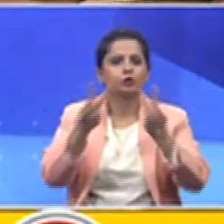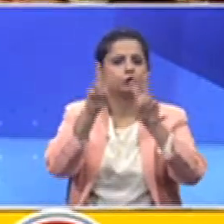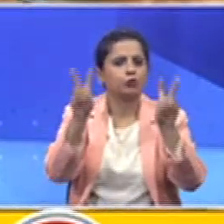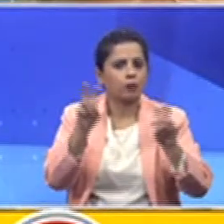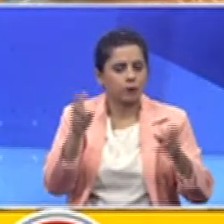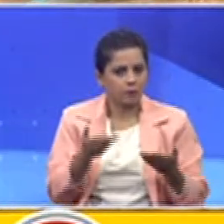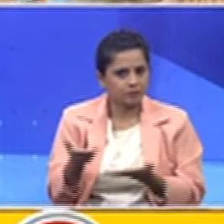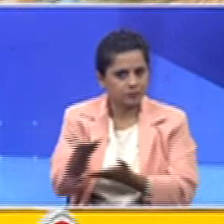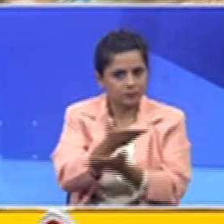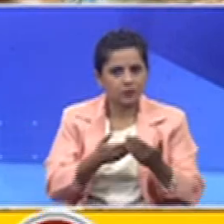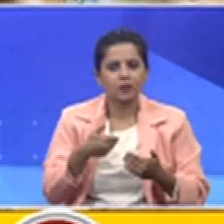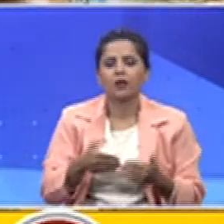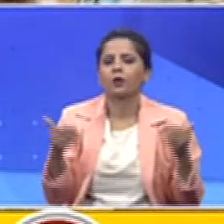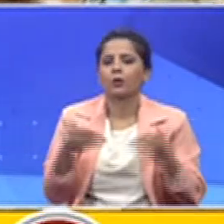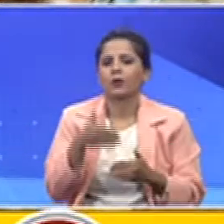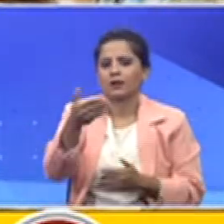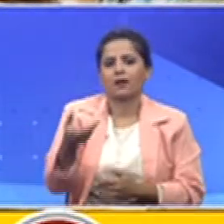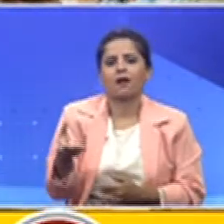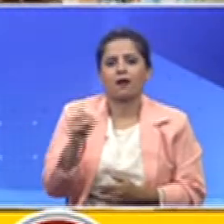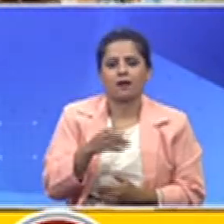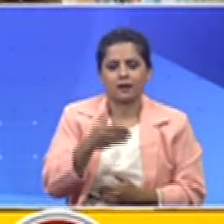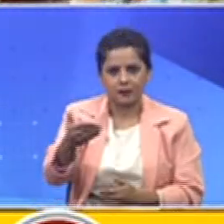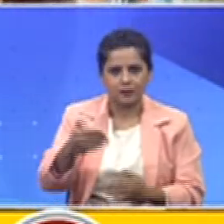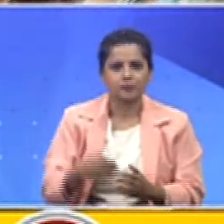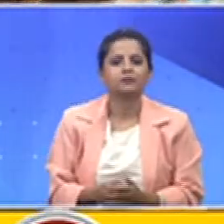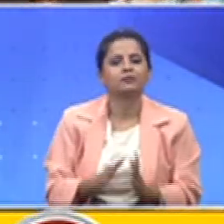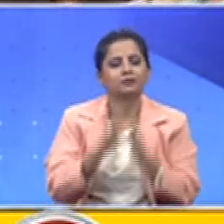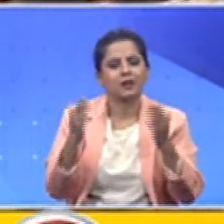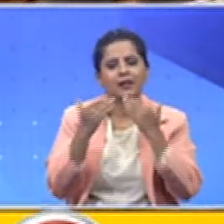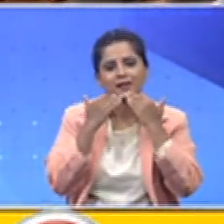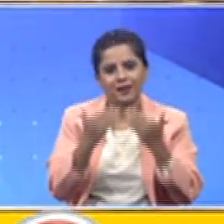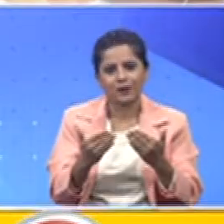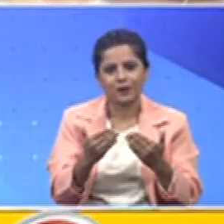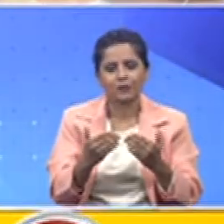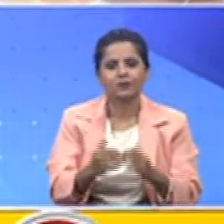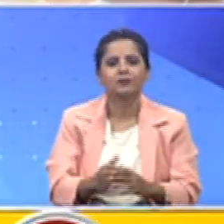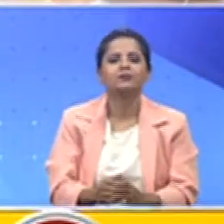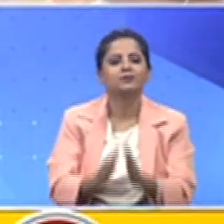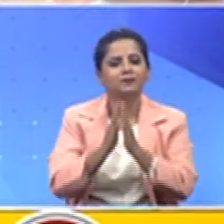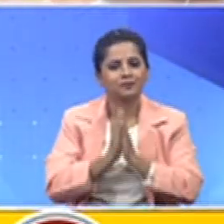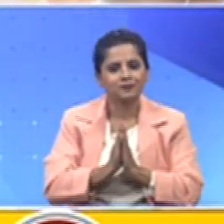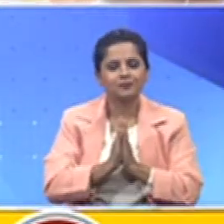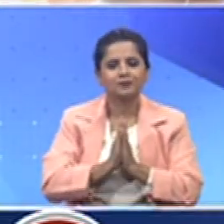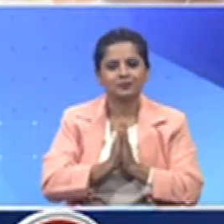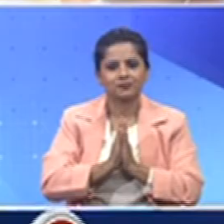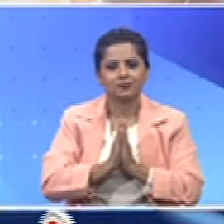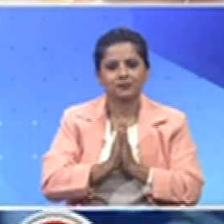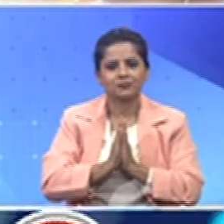साथ आपसे मुलाकात होगी। बहुत बहुत धन्यवाद। नमस्कार।